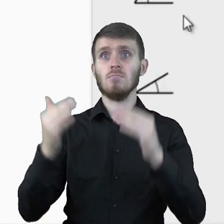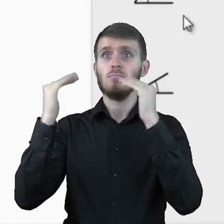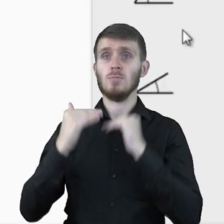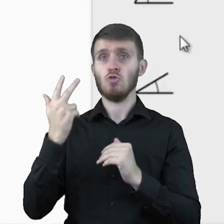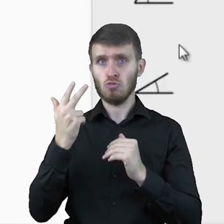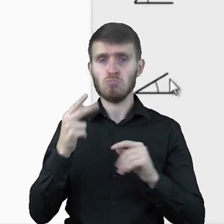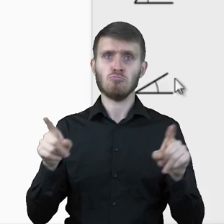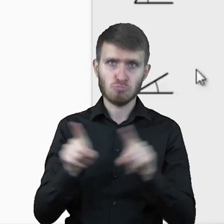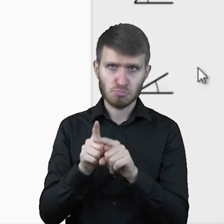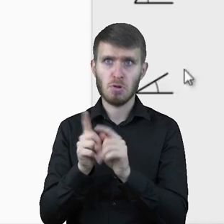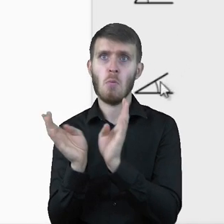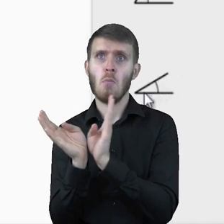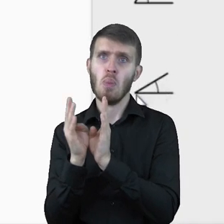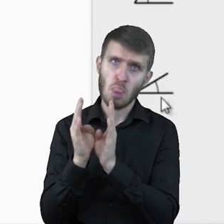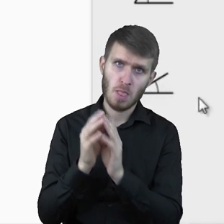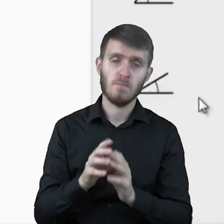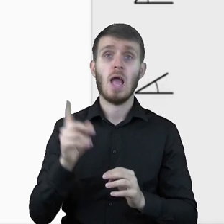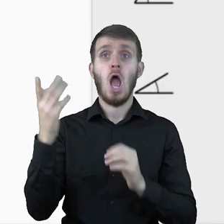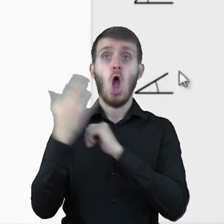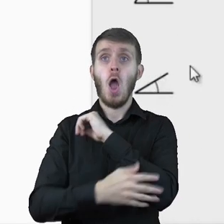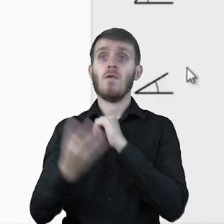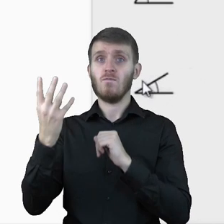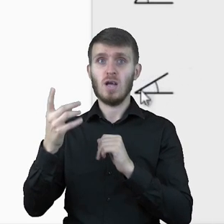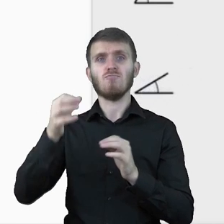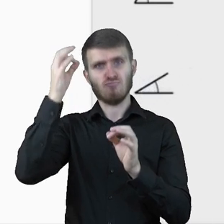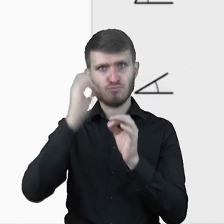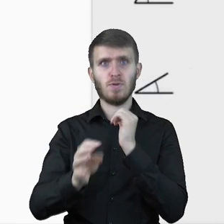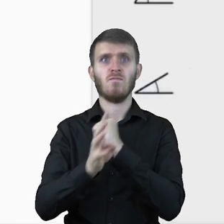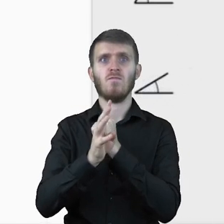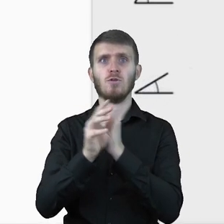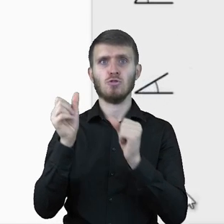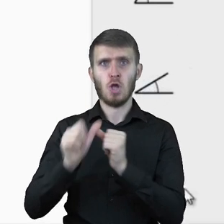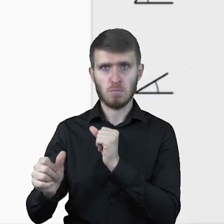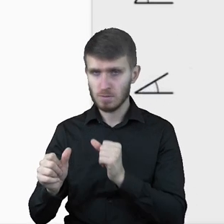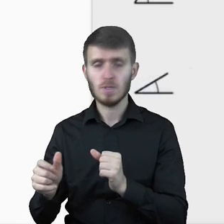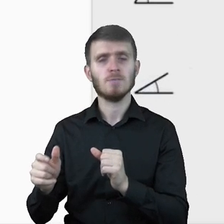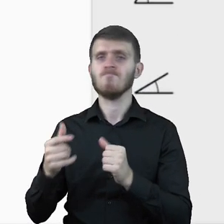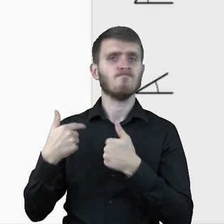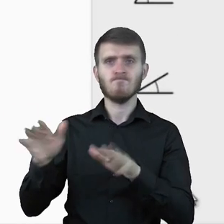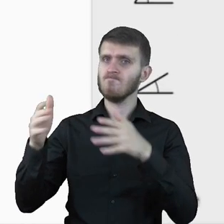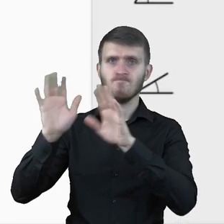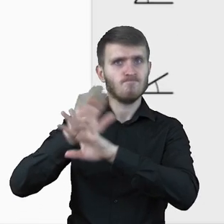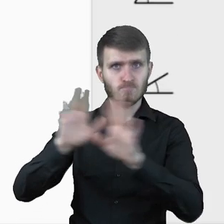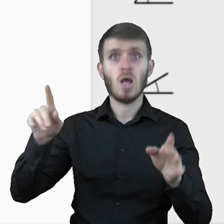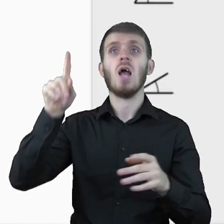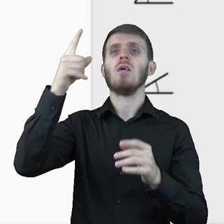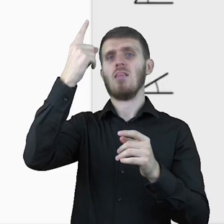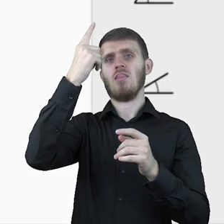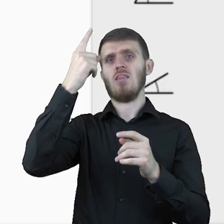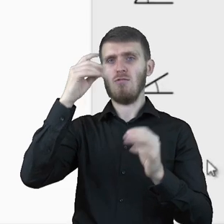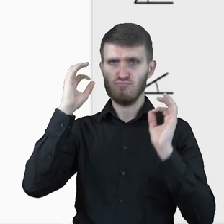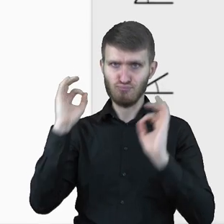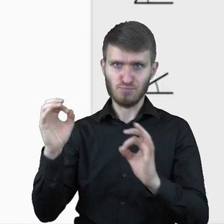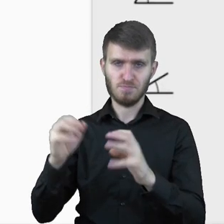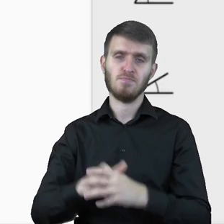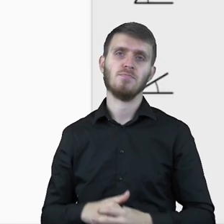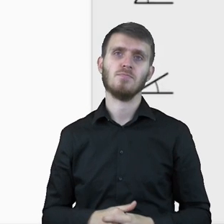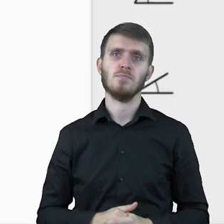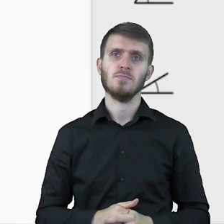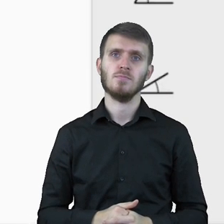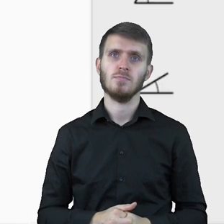mniejszy niż kąt prosty. Ten też jest mniejszy niż kąt prosty. A ten jest właśnie kątem prostym. Ma miarę równą 90